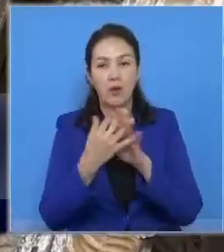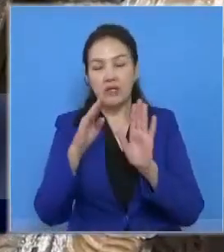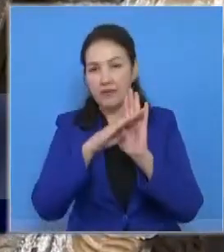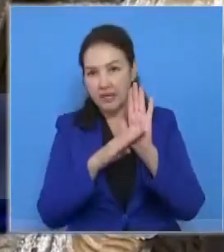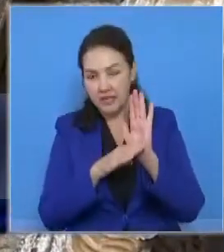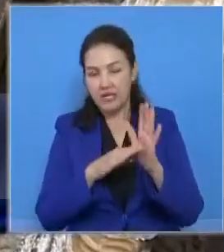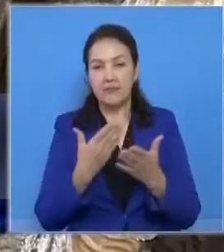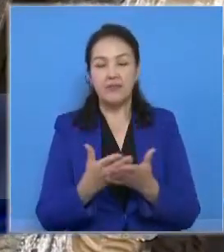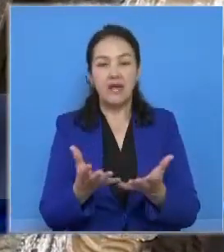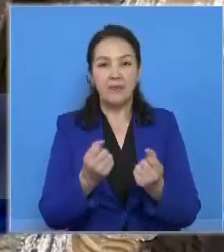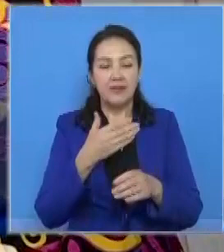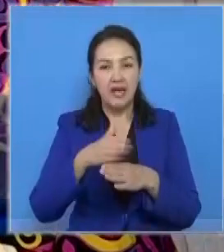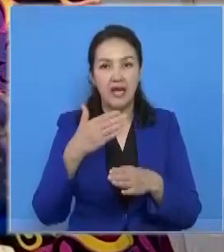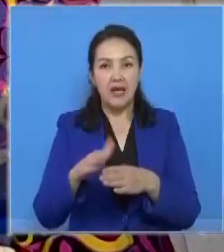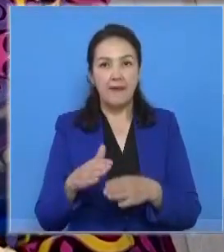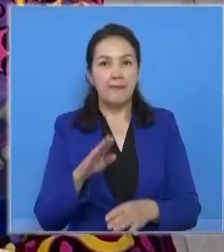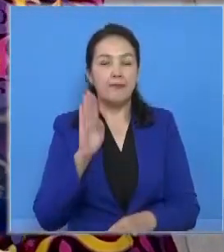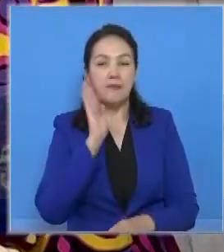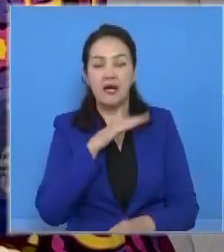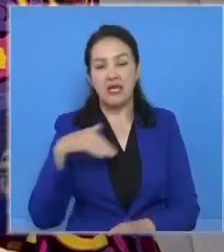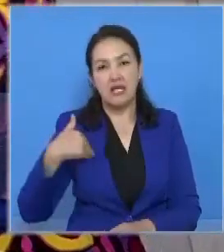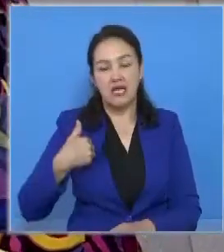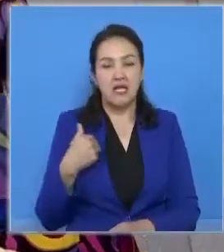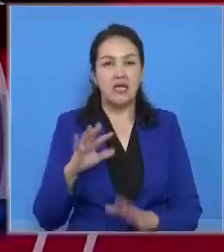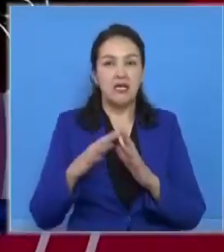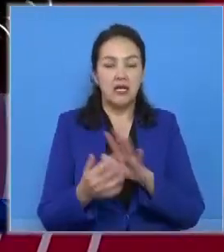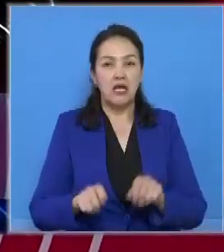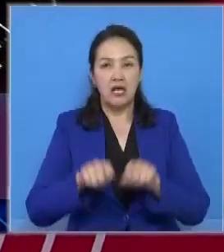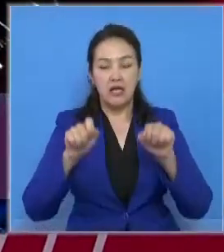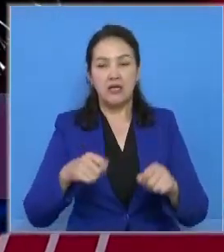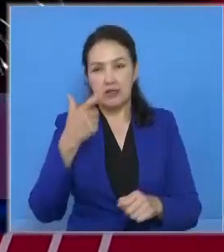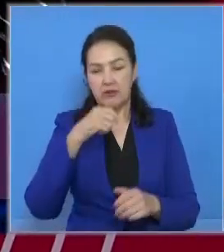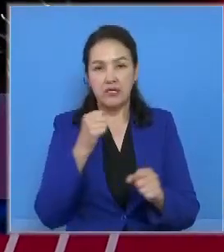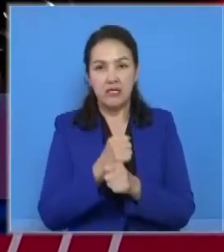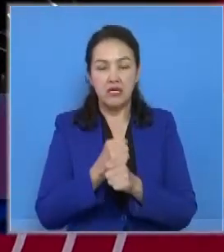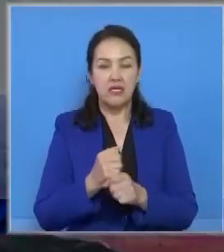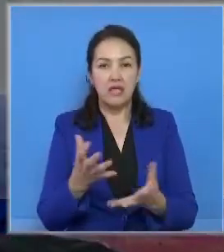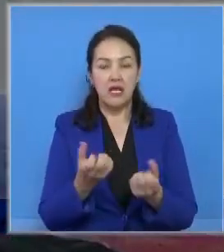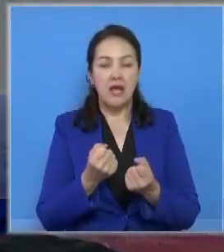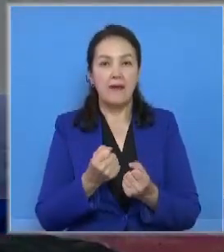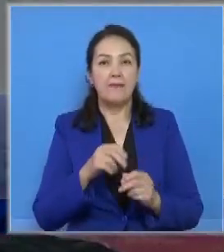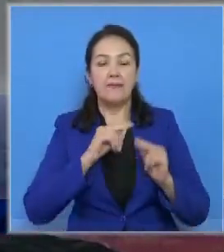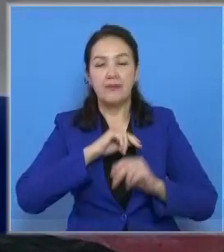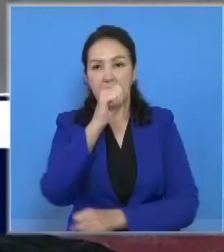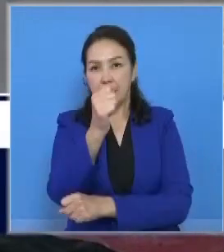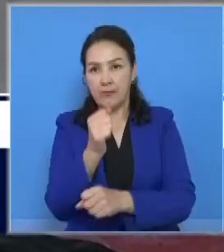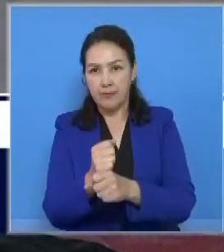Аманаты» и получила кредит. Так мать-одиночка из села открыла свое дело и наняла ряд работников.